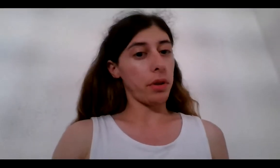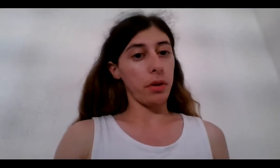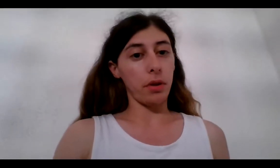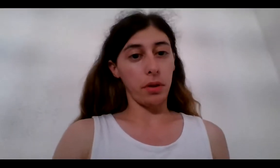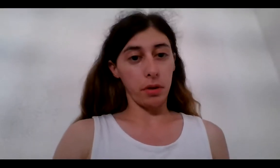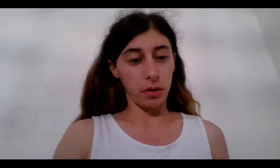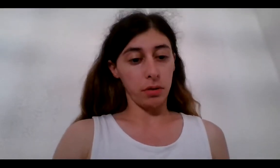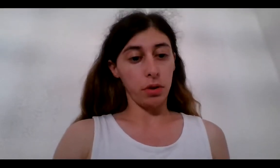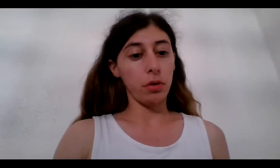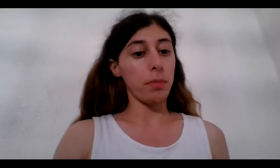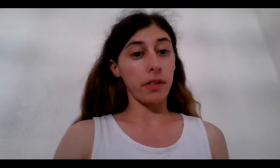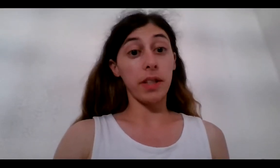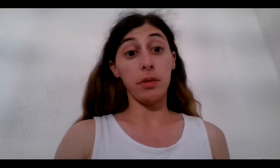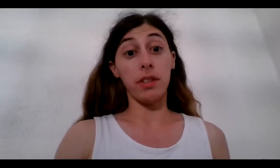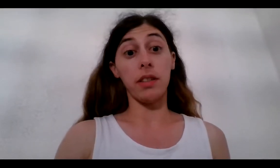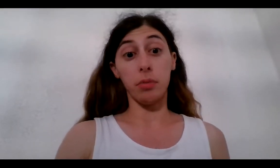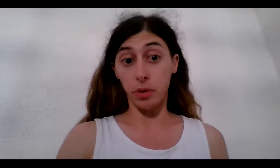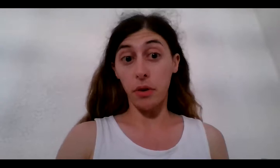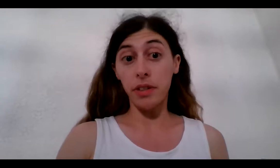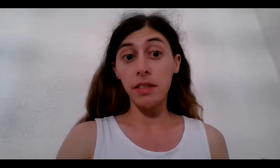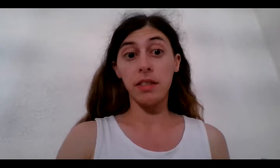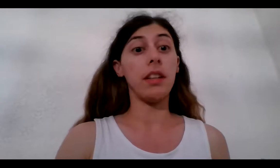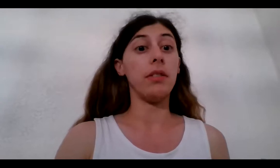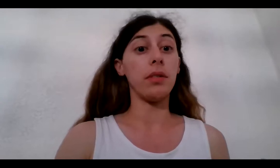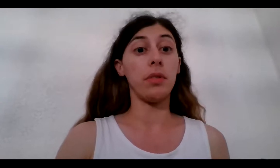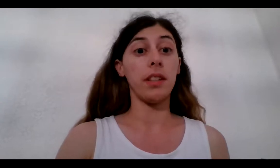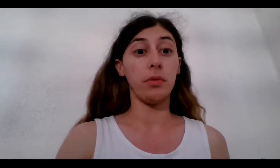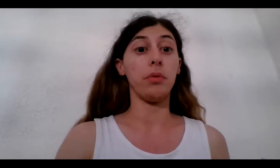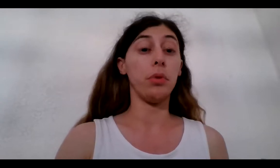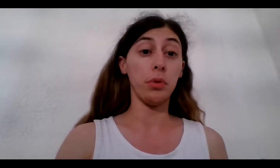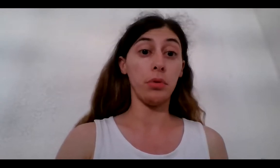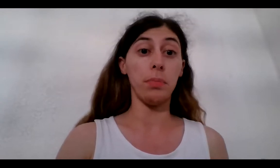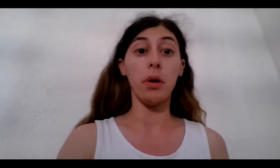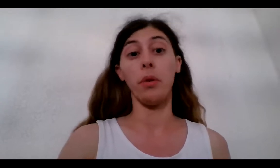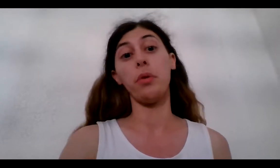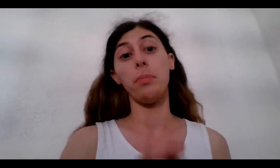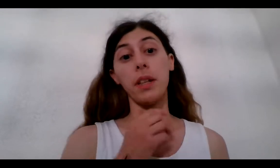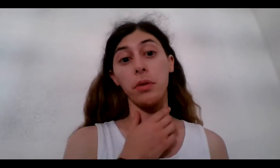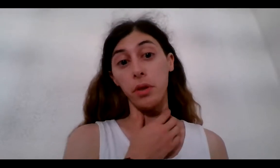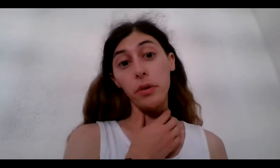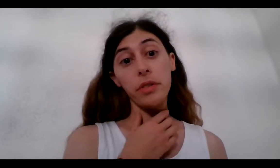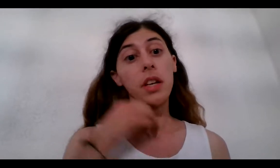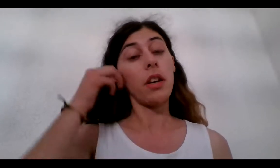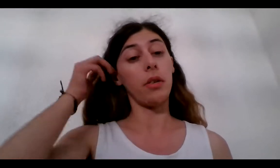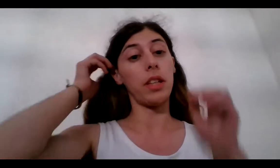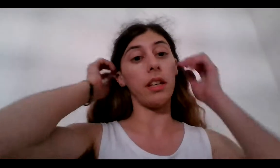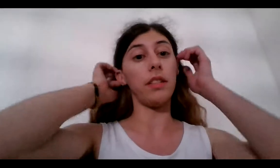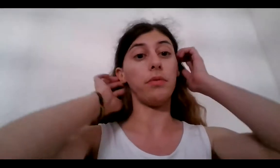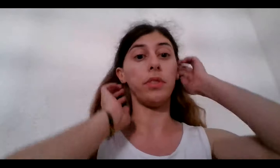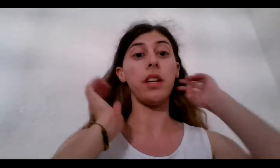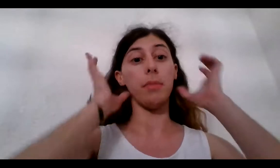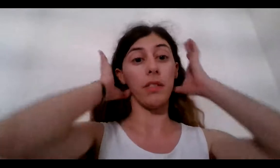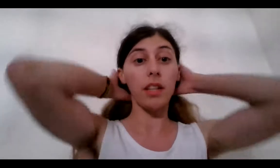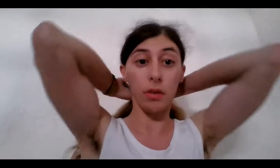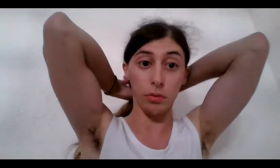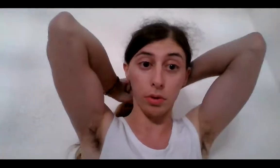Donc, je représente l'association Transat, qui est une association d'autosupport entre personnes trans, qui a été